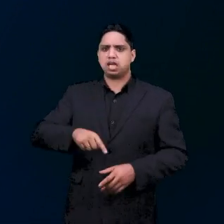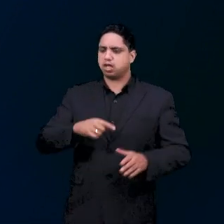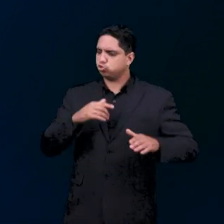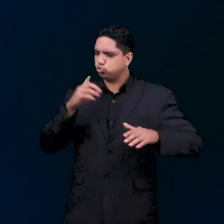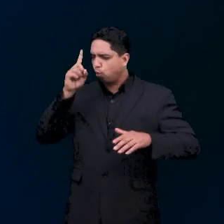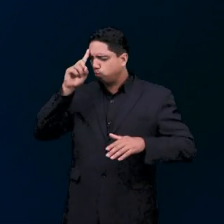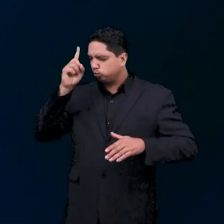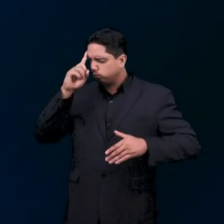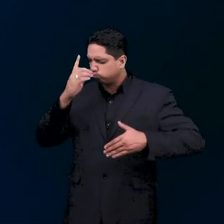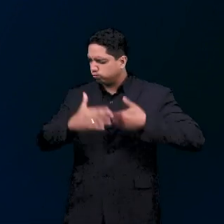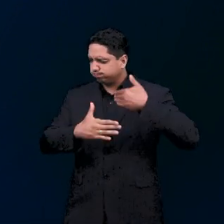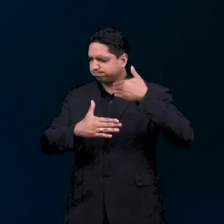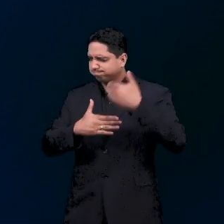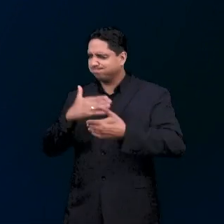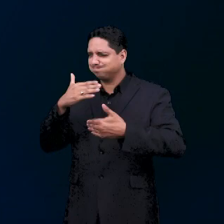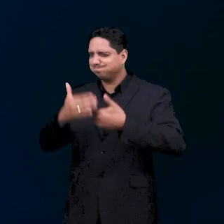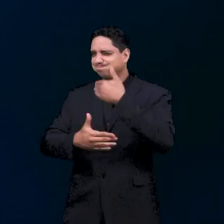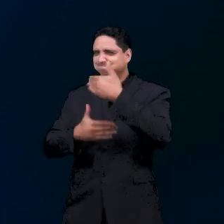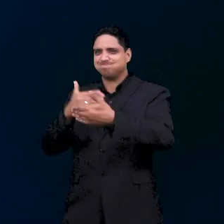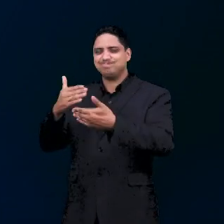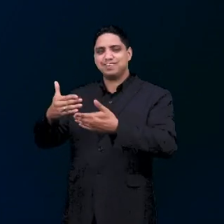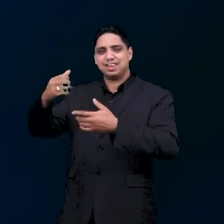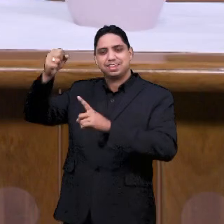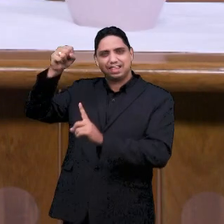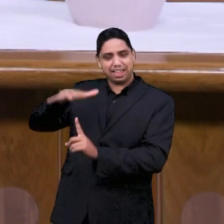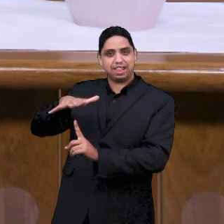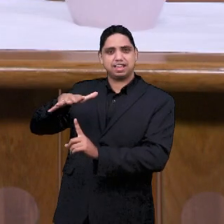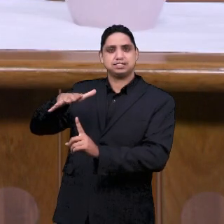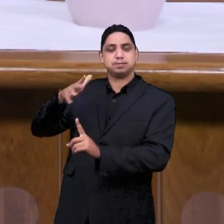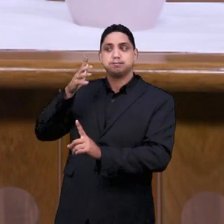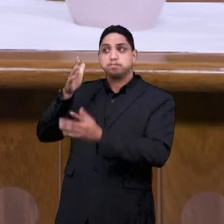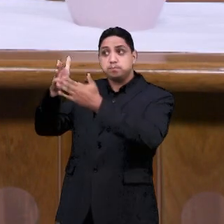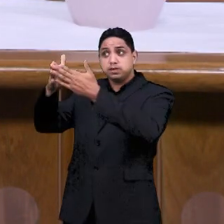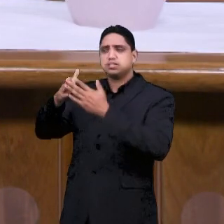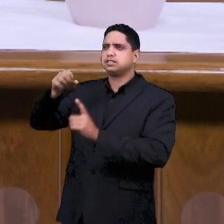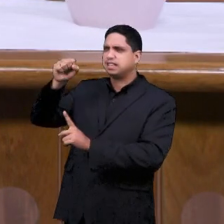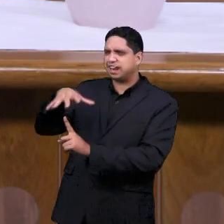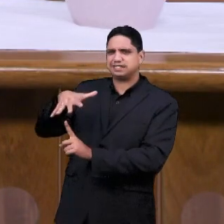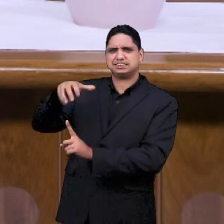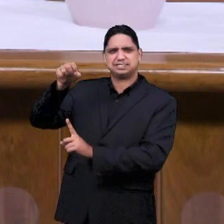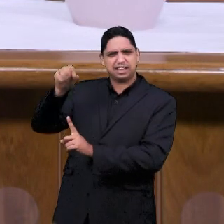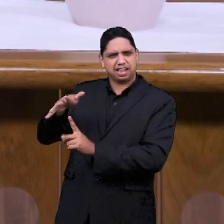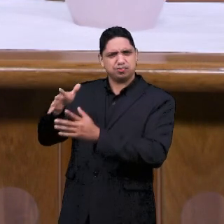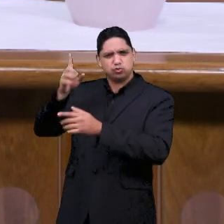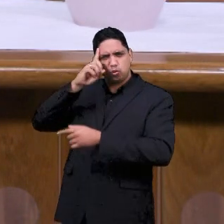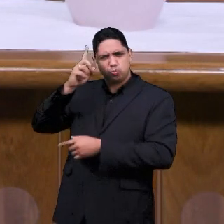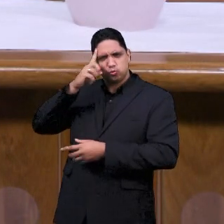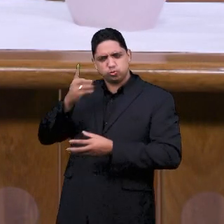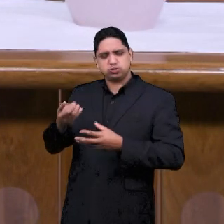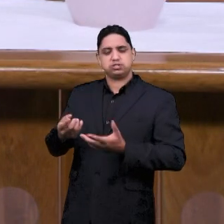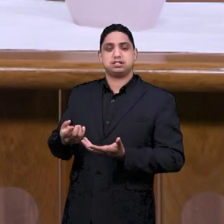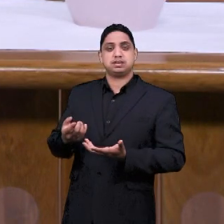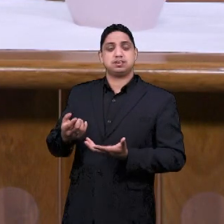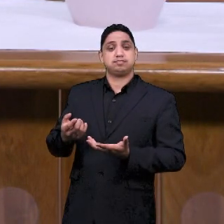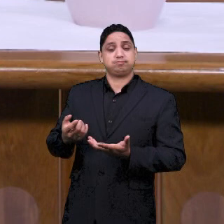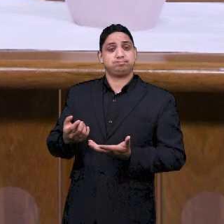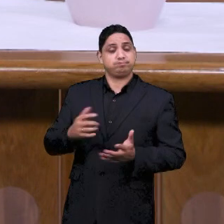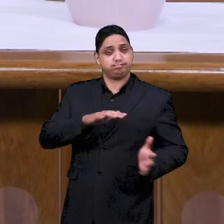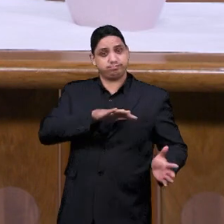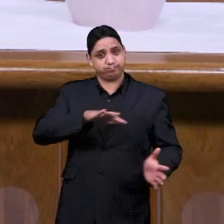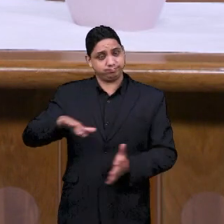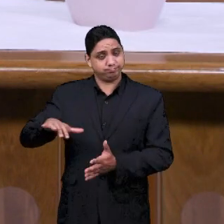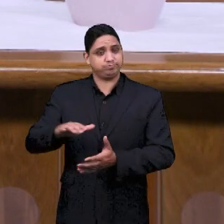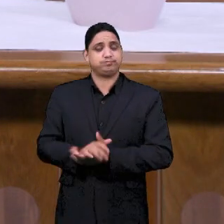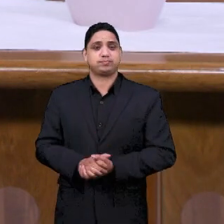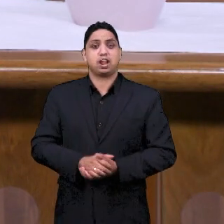continu. C'est le marcher dans le chemin qu'est Jésus-Christ. Très bien, mes frères et sœurs, la réponse, c'est exactement oui. En vérité,